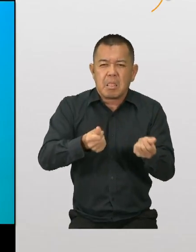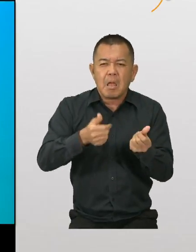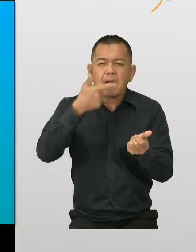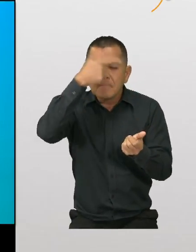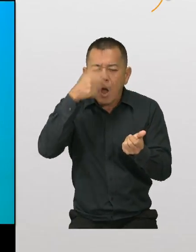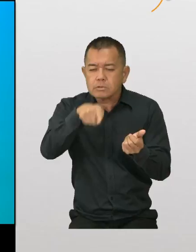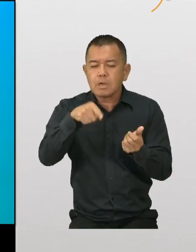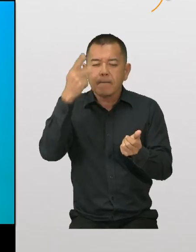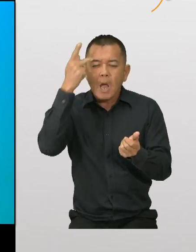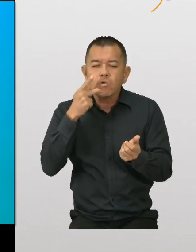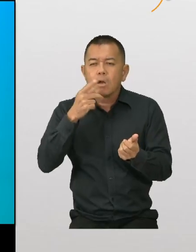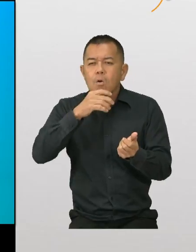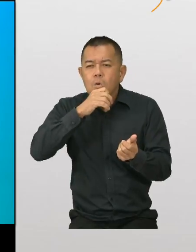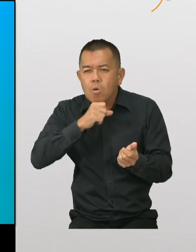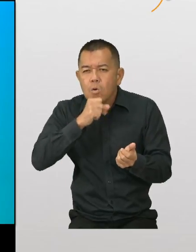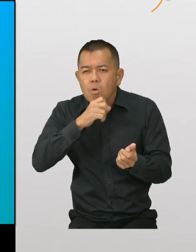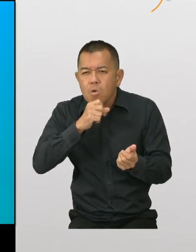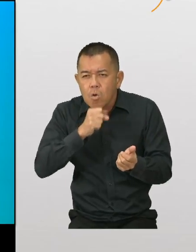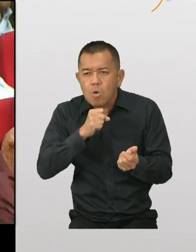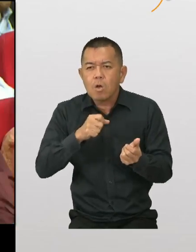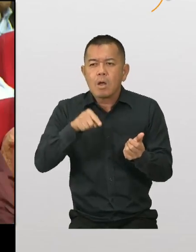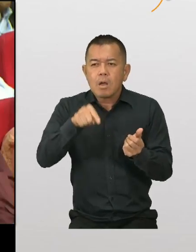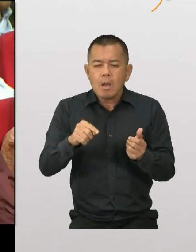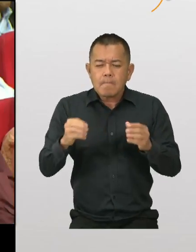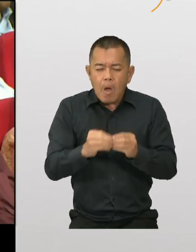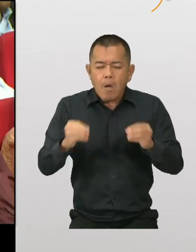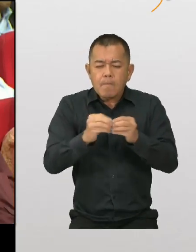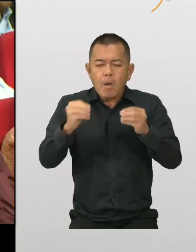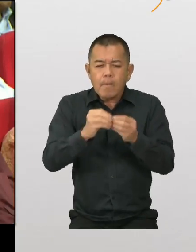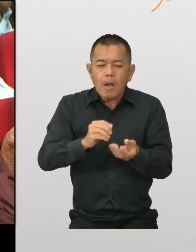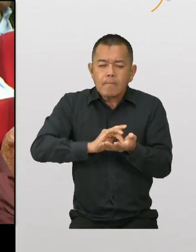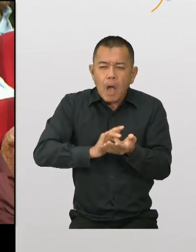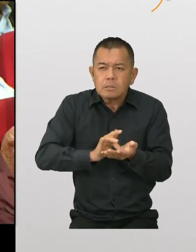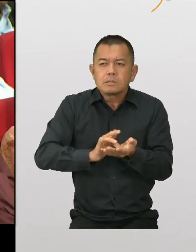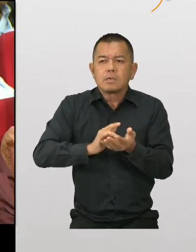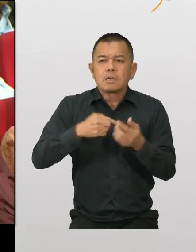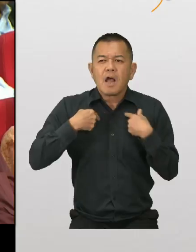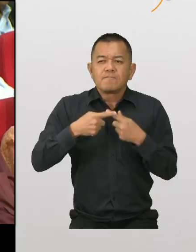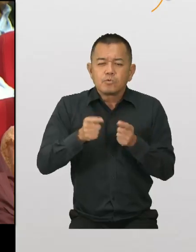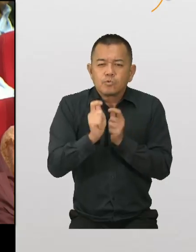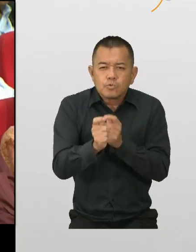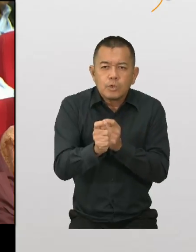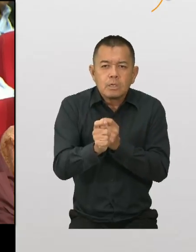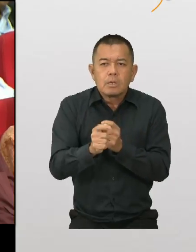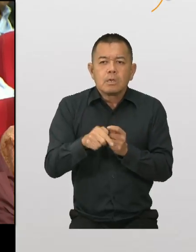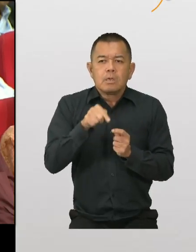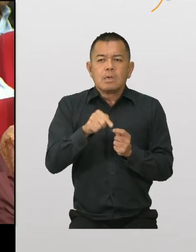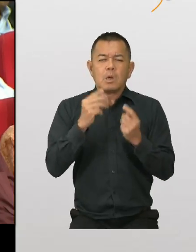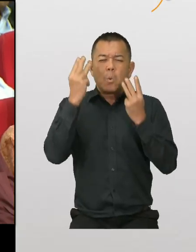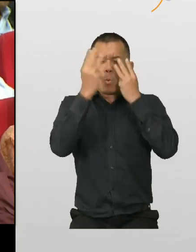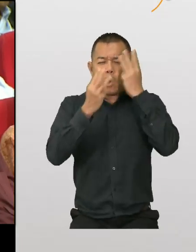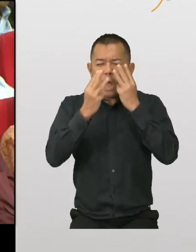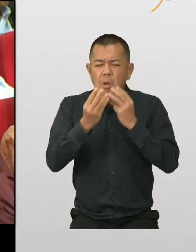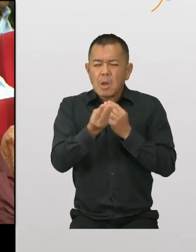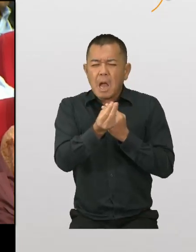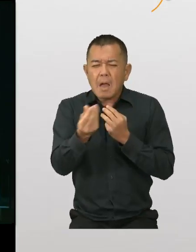medical conditions they need medical attention for. 他们也担心 They are also 孩子的 worried 教育 about the costs of education as their children are still young.